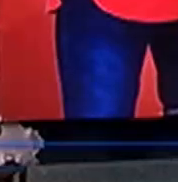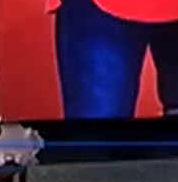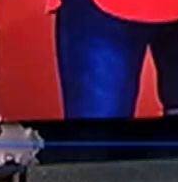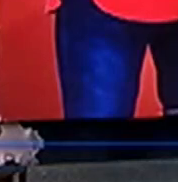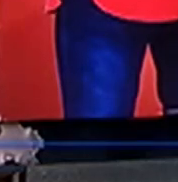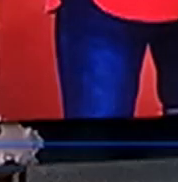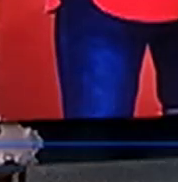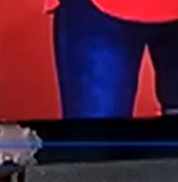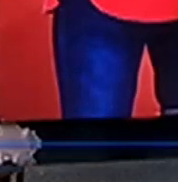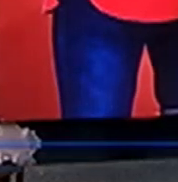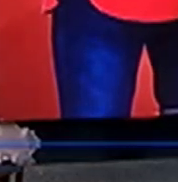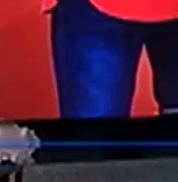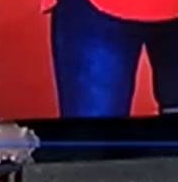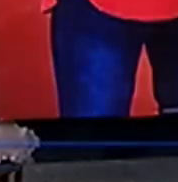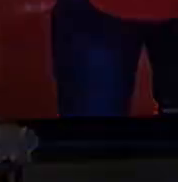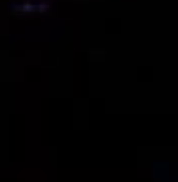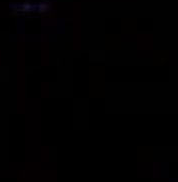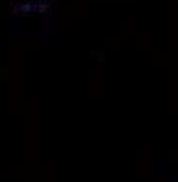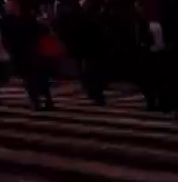1,001 tuwa.